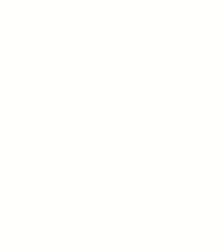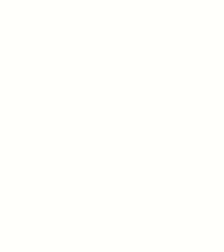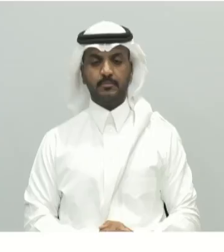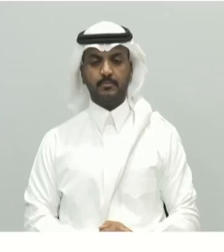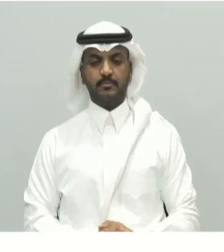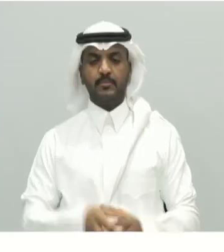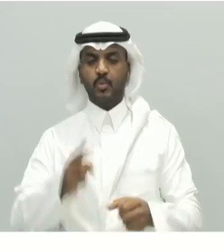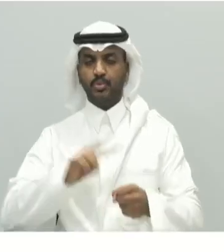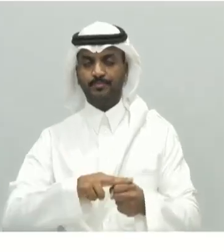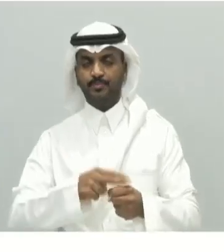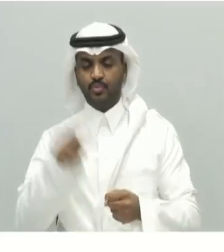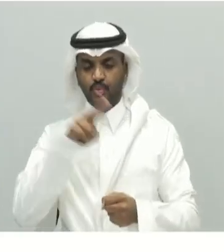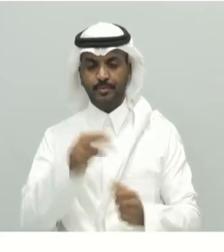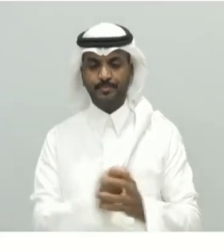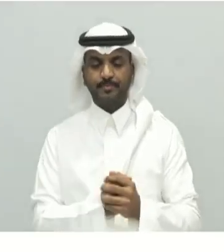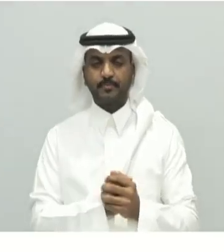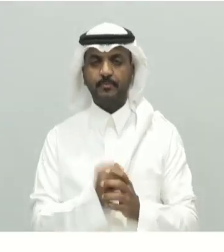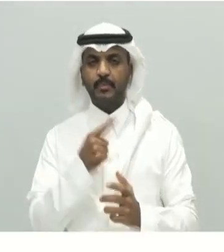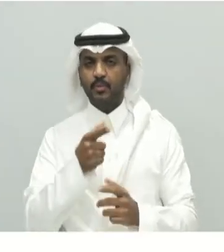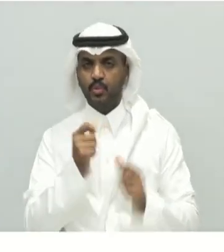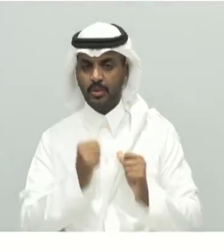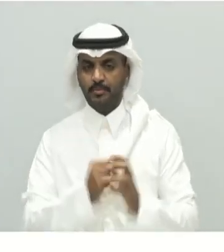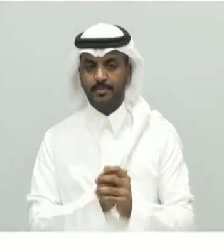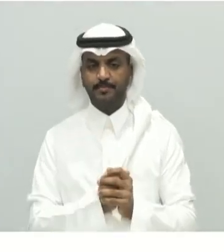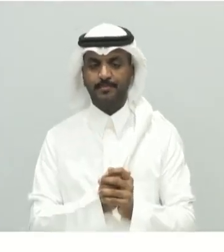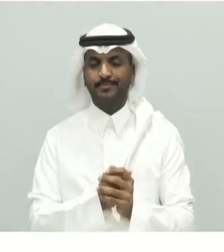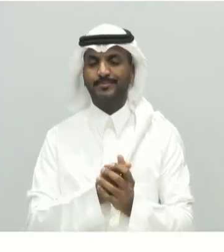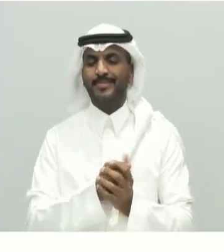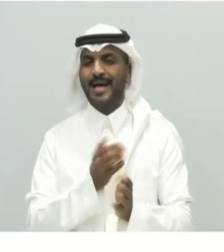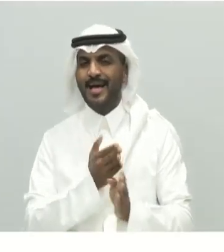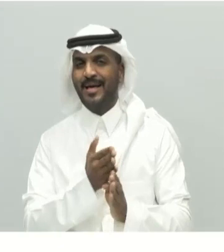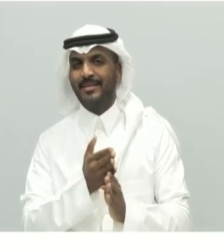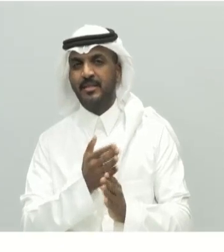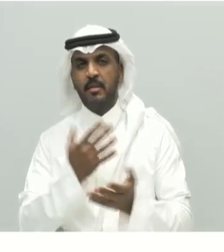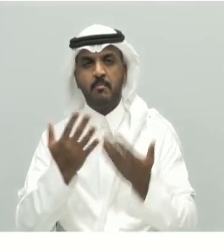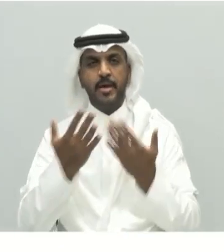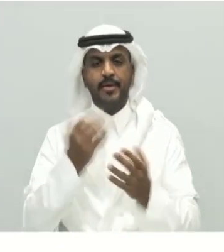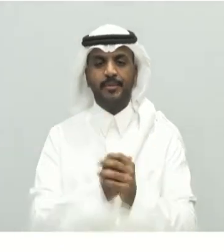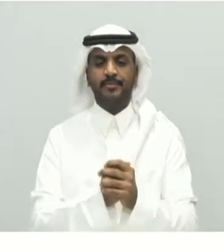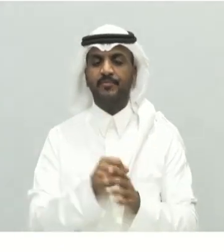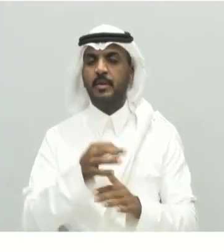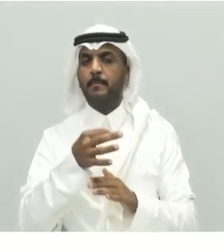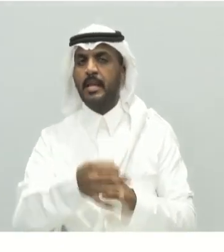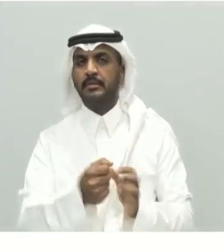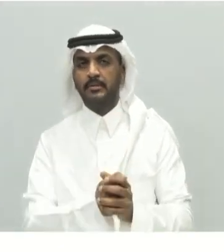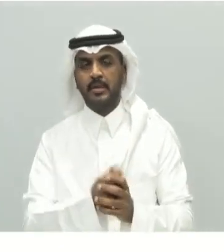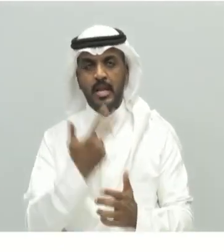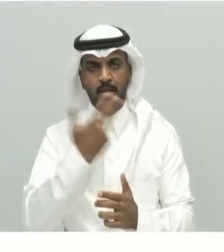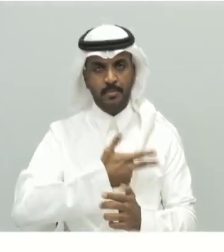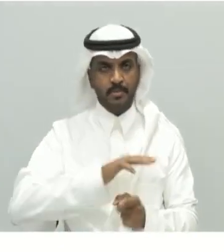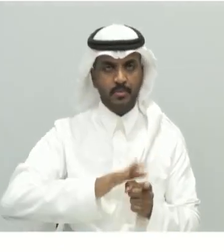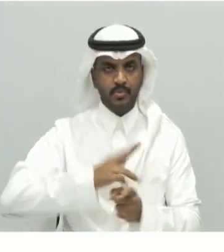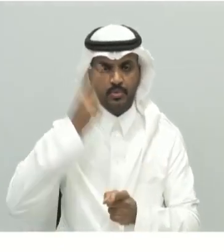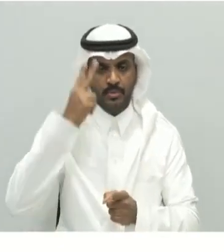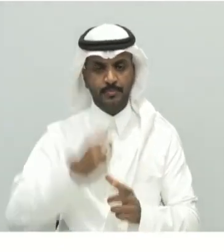رجعنا لكم كان السؤال يقول يذكر الطلبه حاله المناخ في المناطق الغربيه الملك العربيه